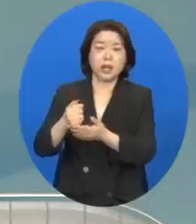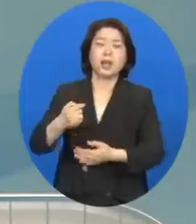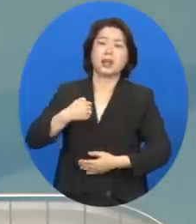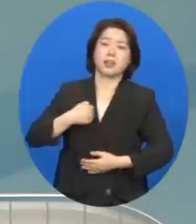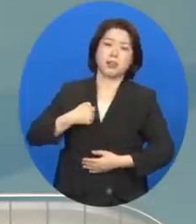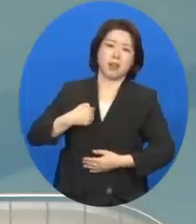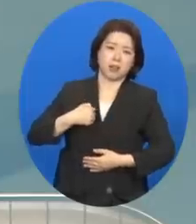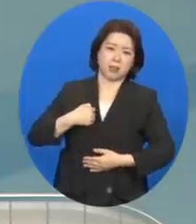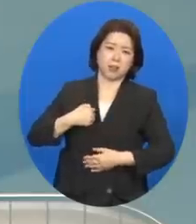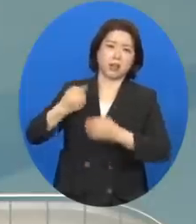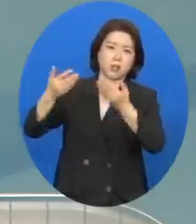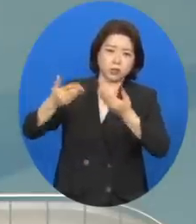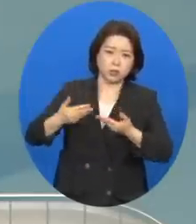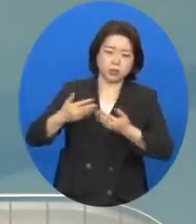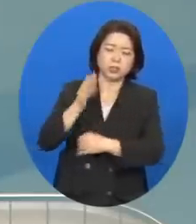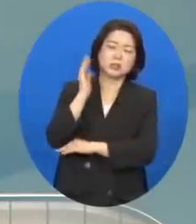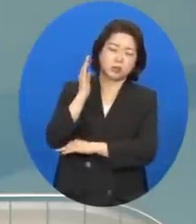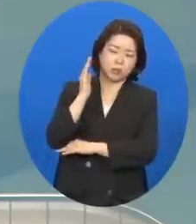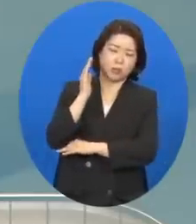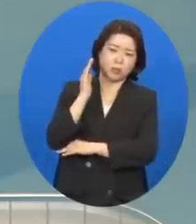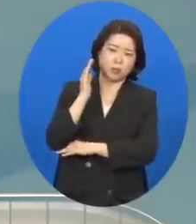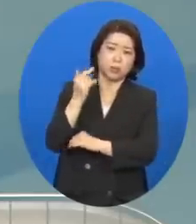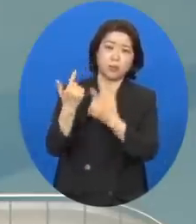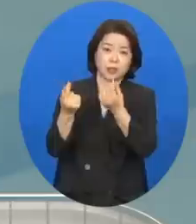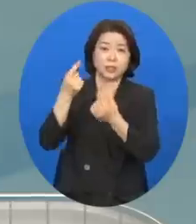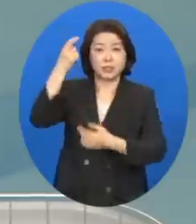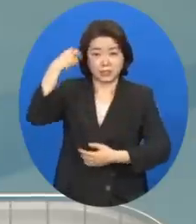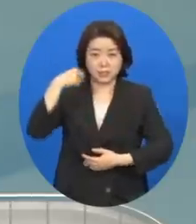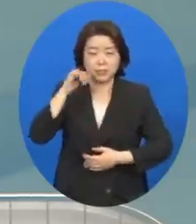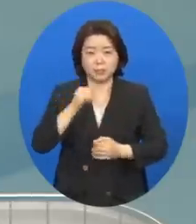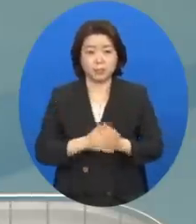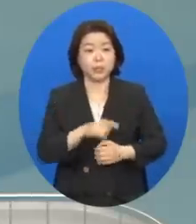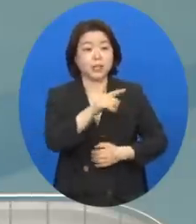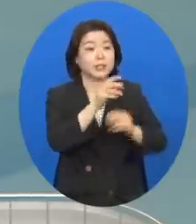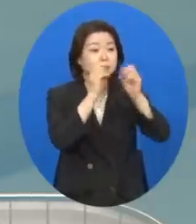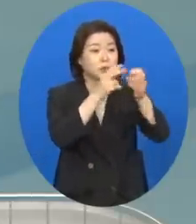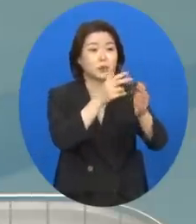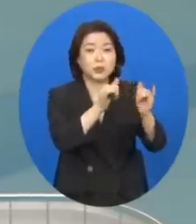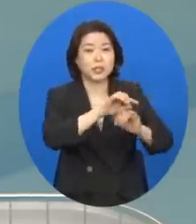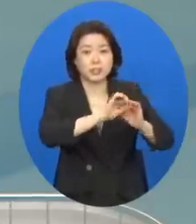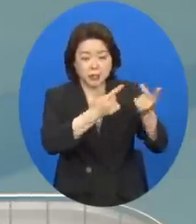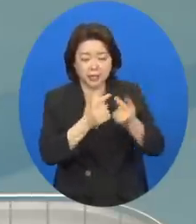저에게 주시는 설교다. 그 선교사님보다도